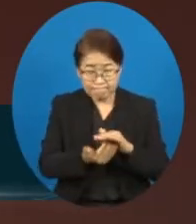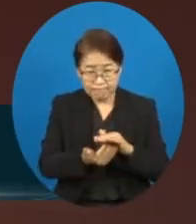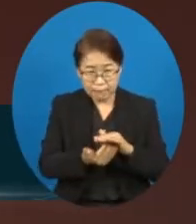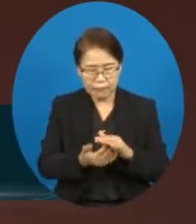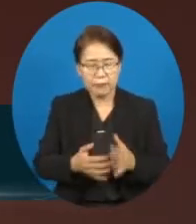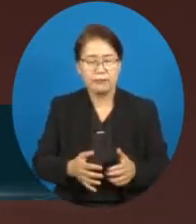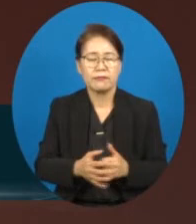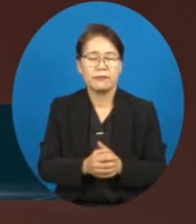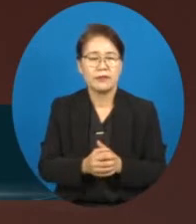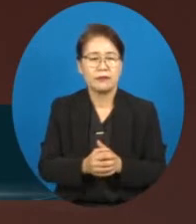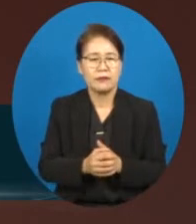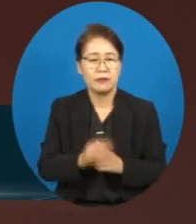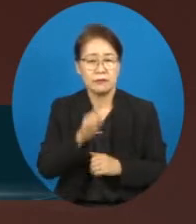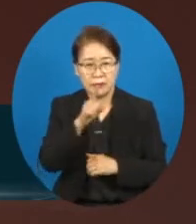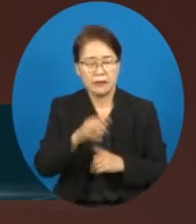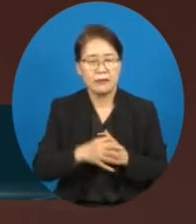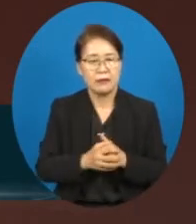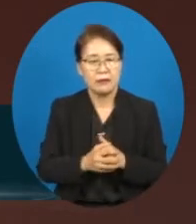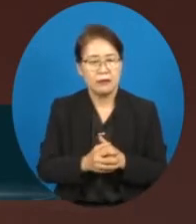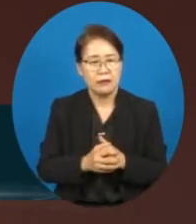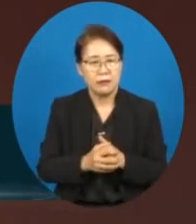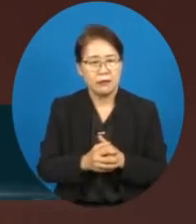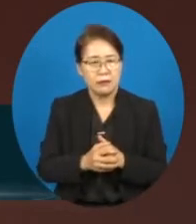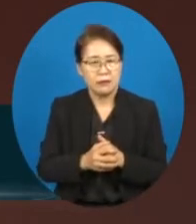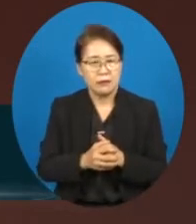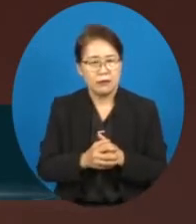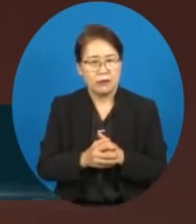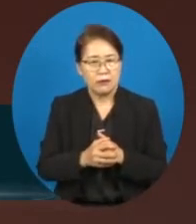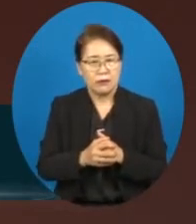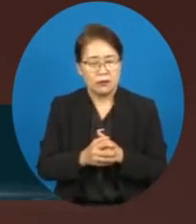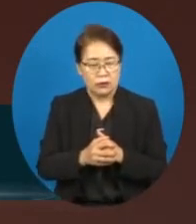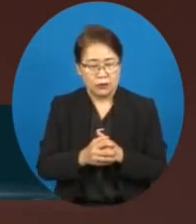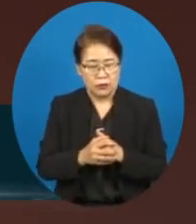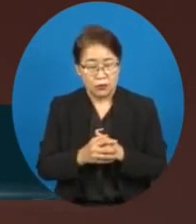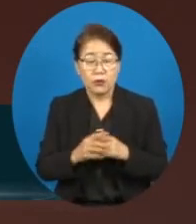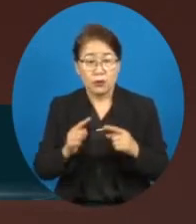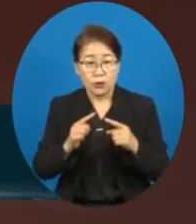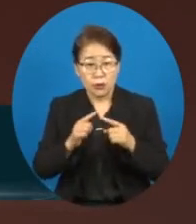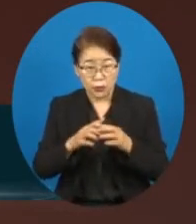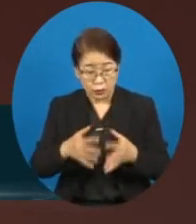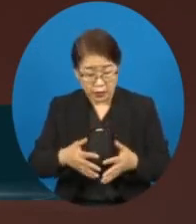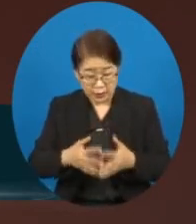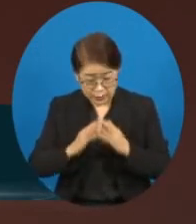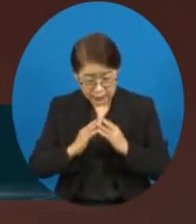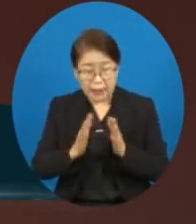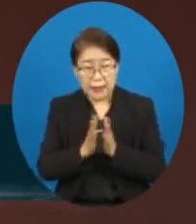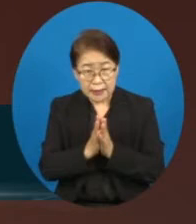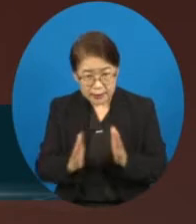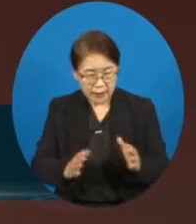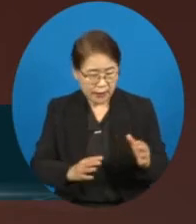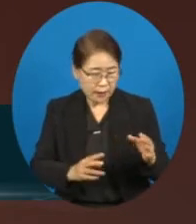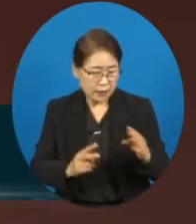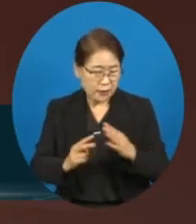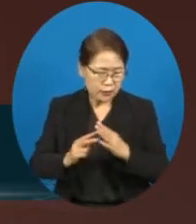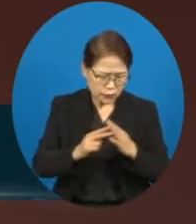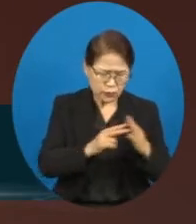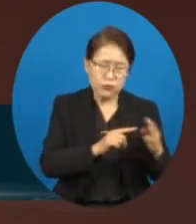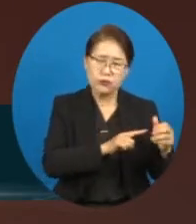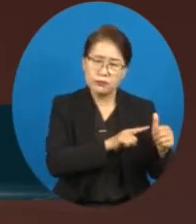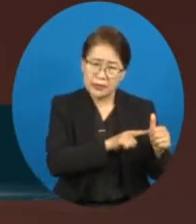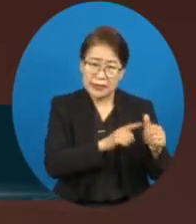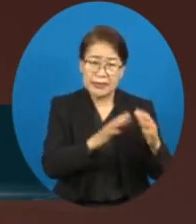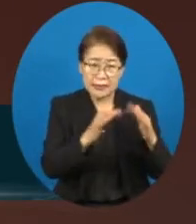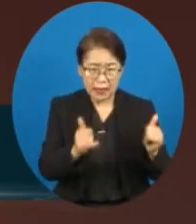그런데 중요한 것은 그 성전 건축을 시작한 수르바벨을 통하여